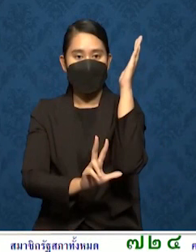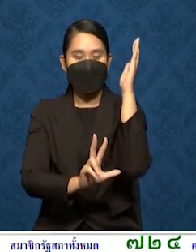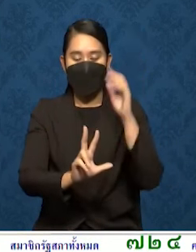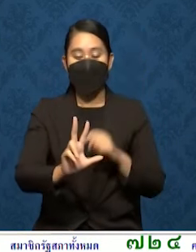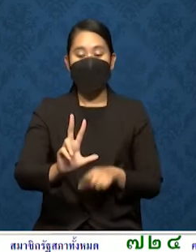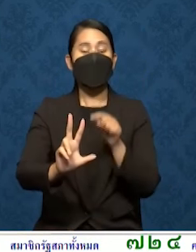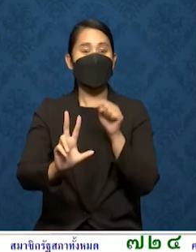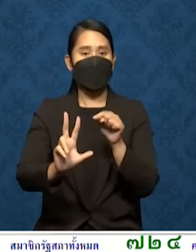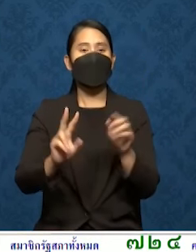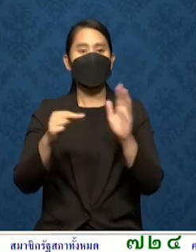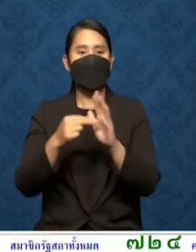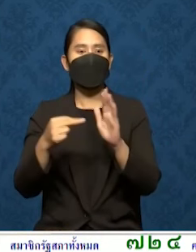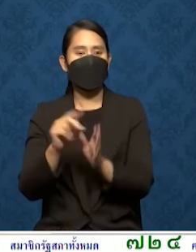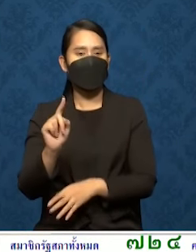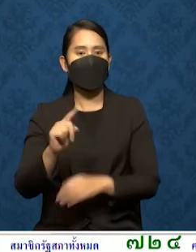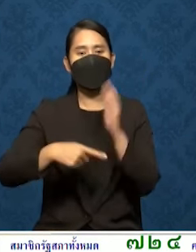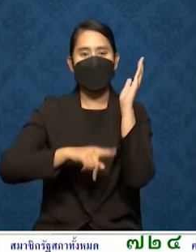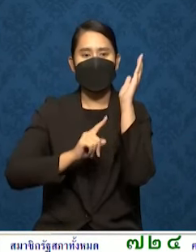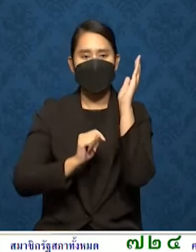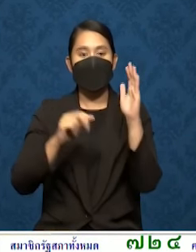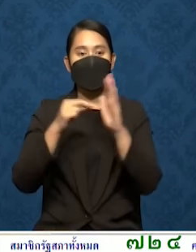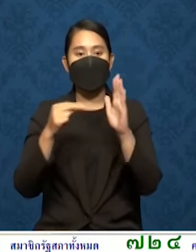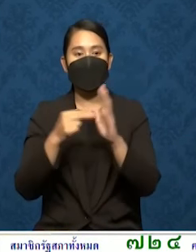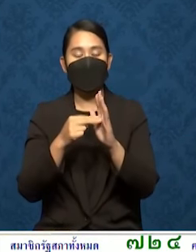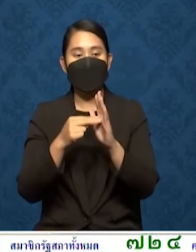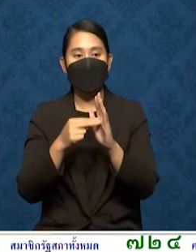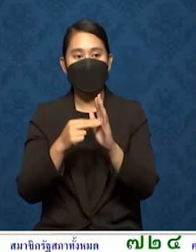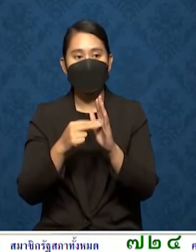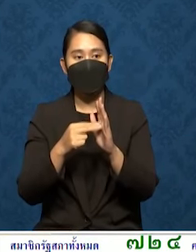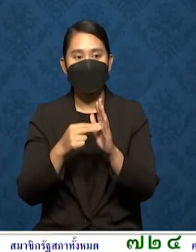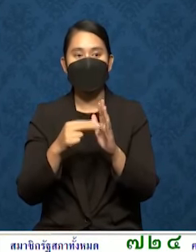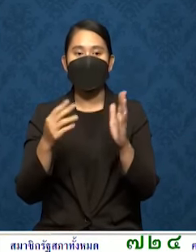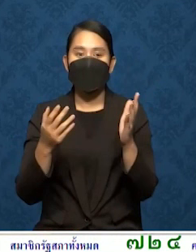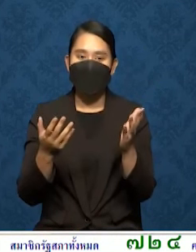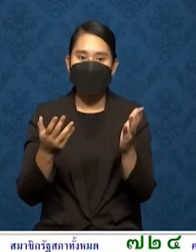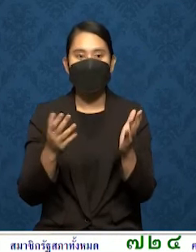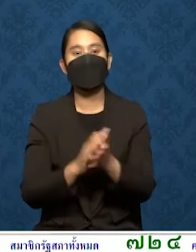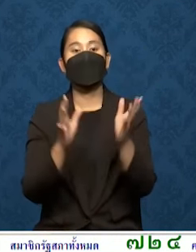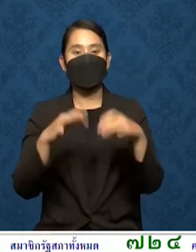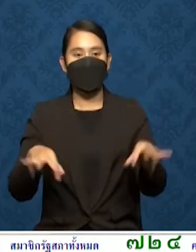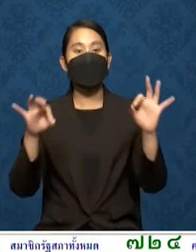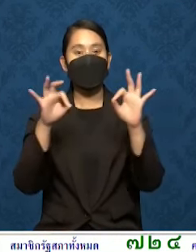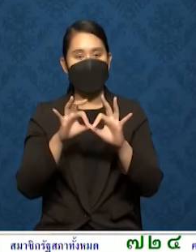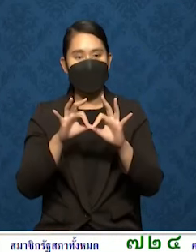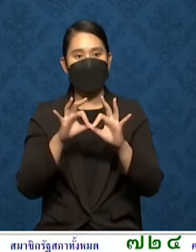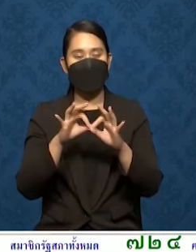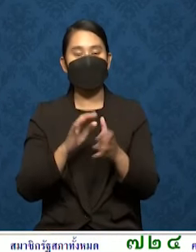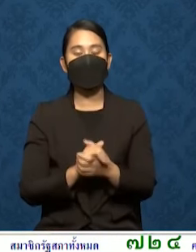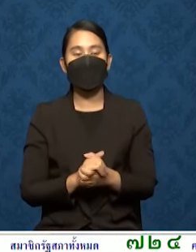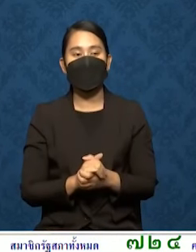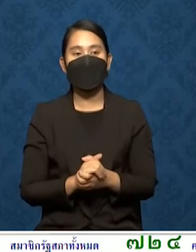ที่ที่เป็นเมืองที่สำคัญแล้วก็เป็นเมือง